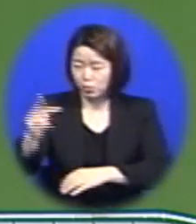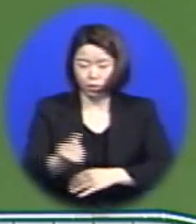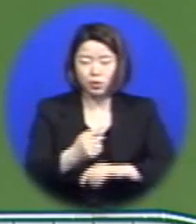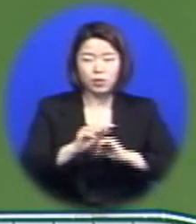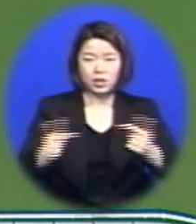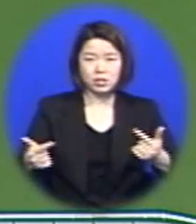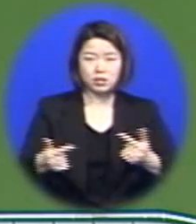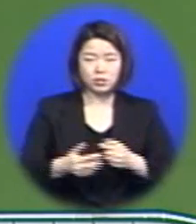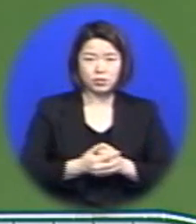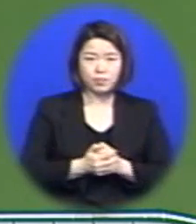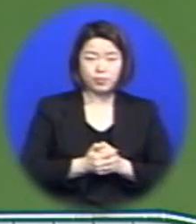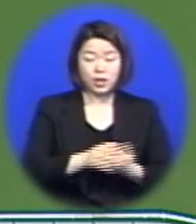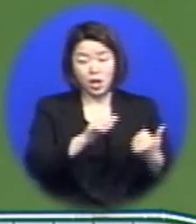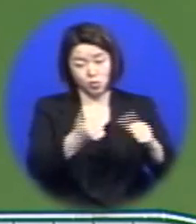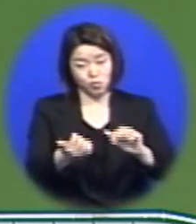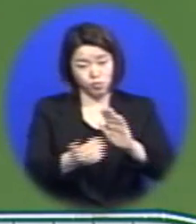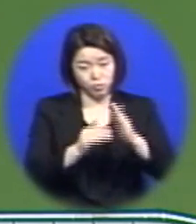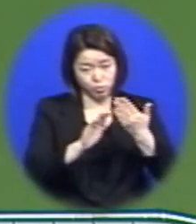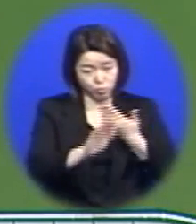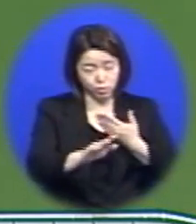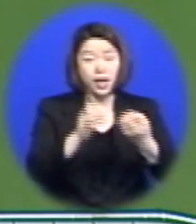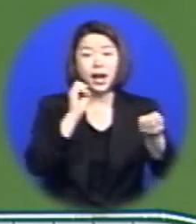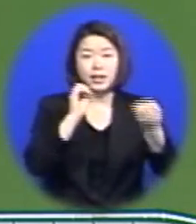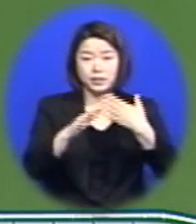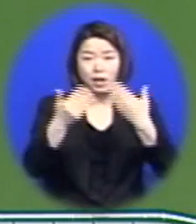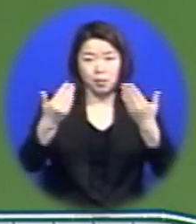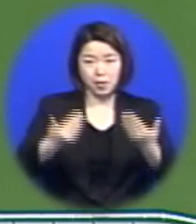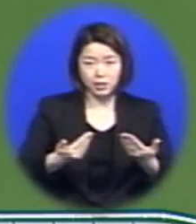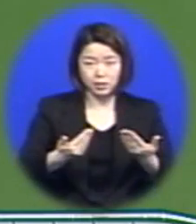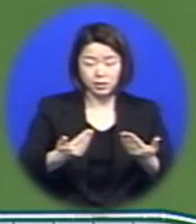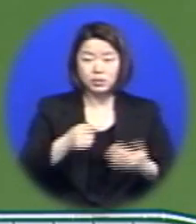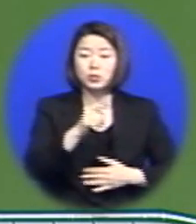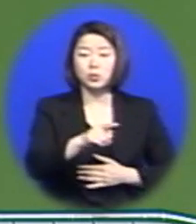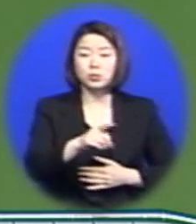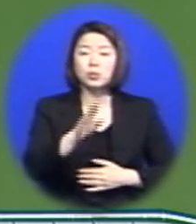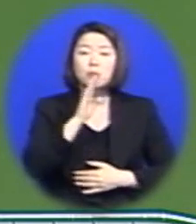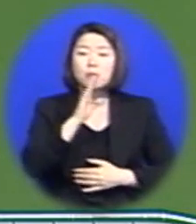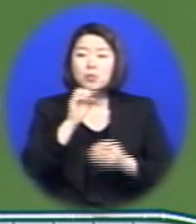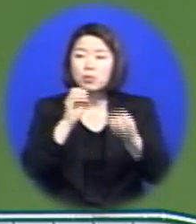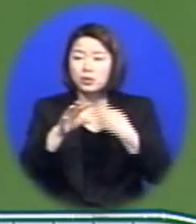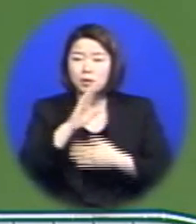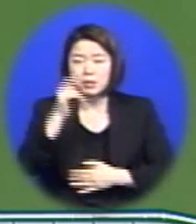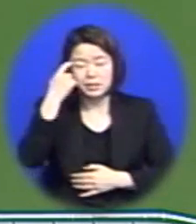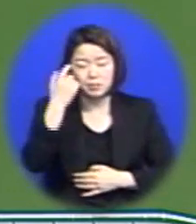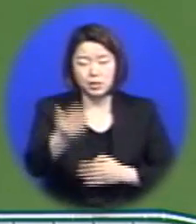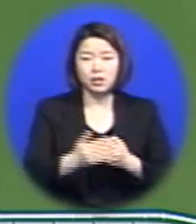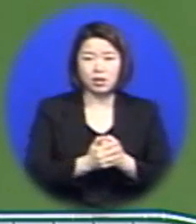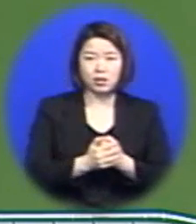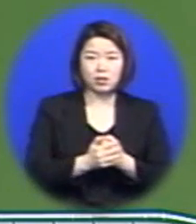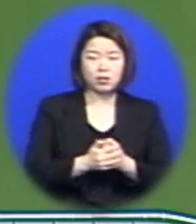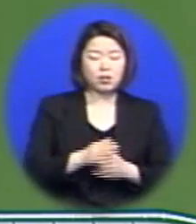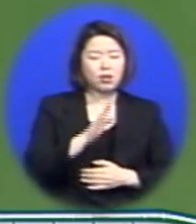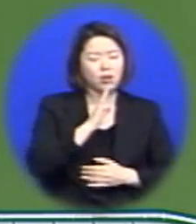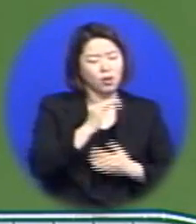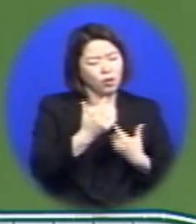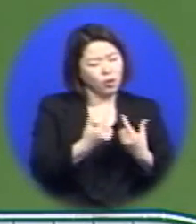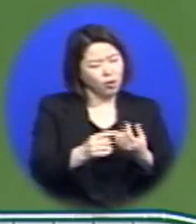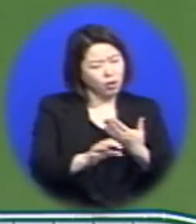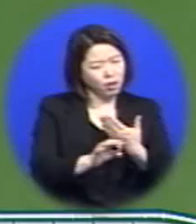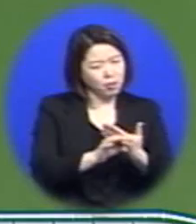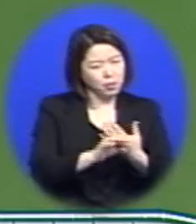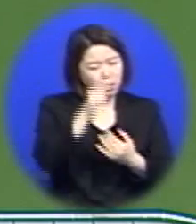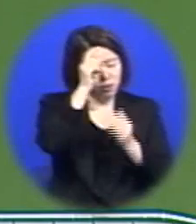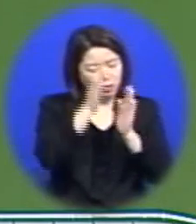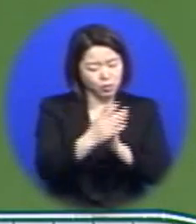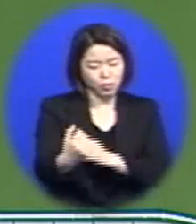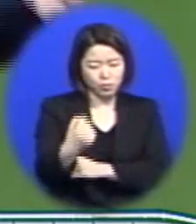아니에요 죽고 난 다음에 응답받는 것도 응답입니다 그렇다면 기도의 힘을 잃어버릴 수도